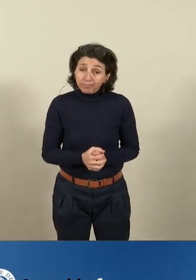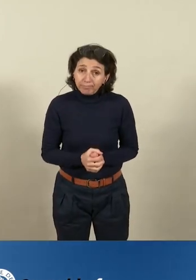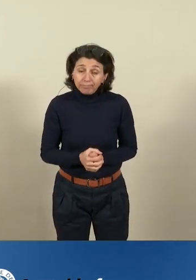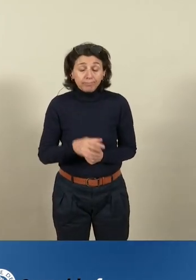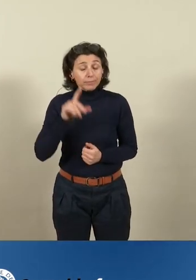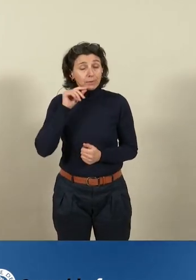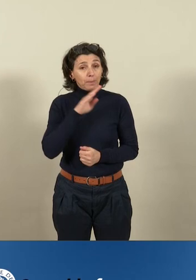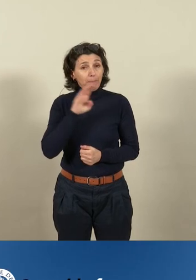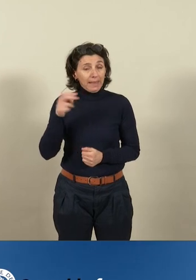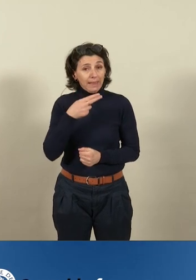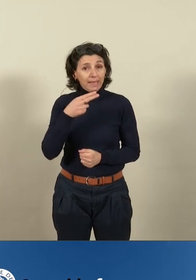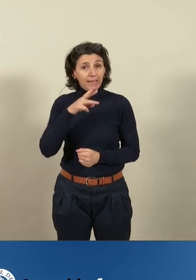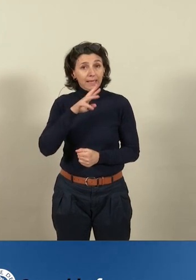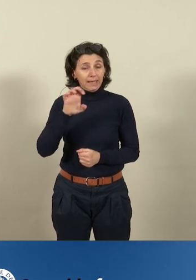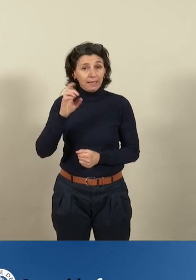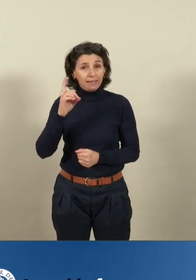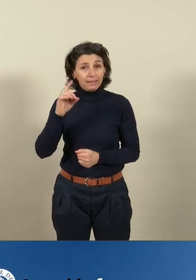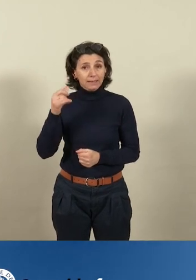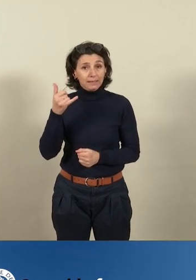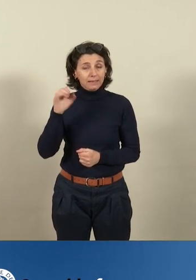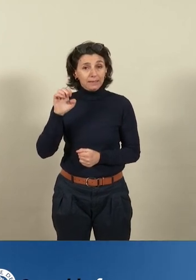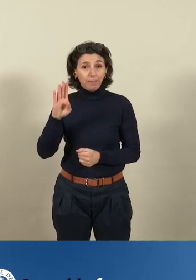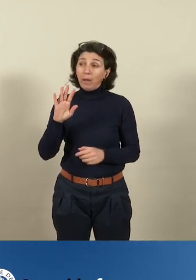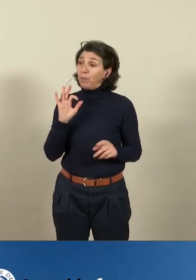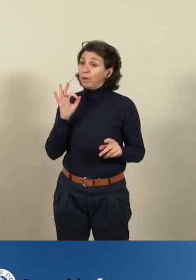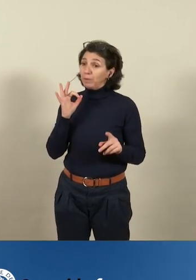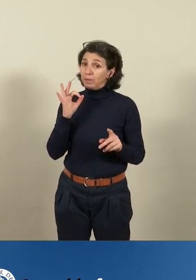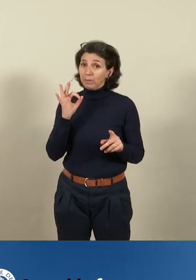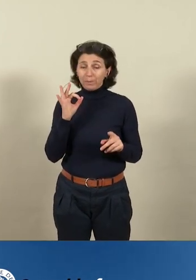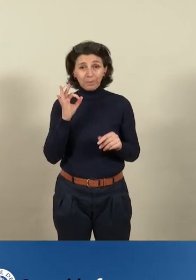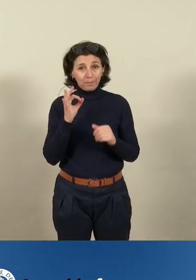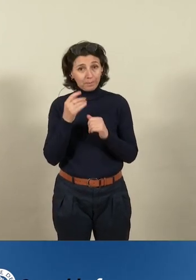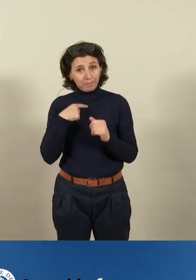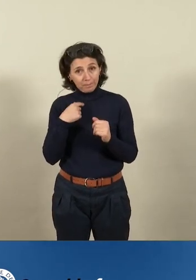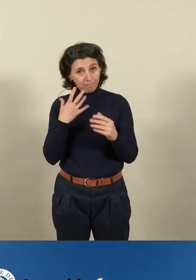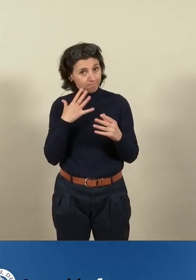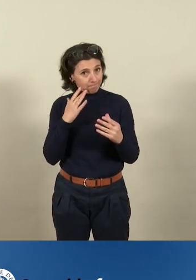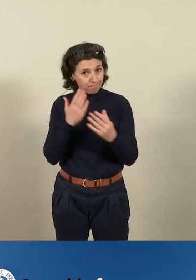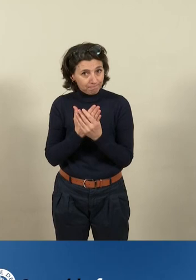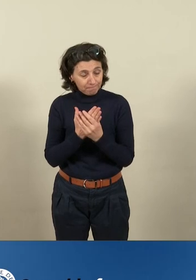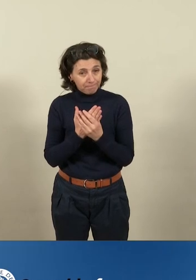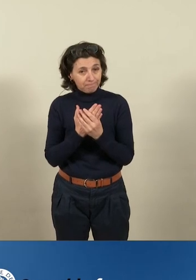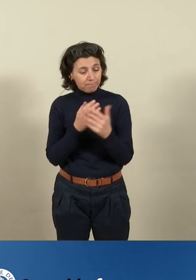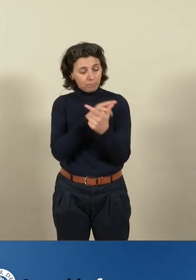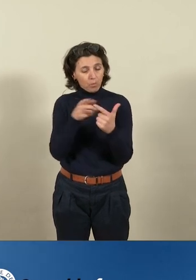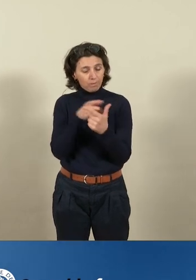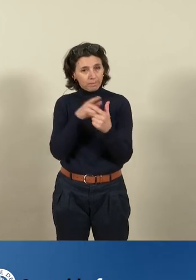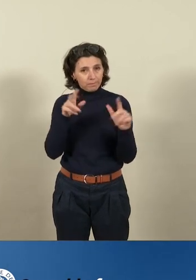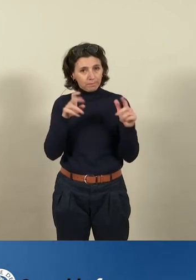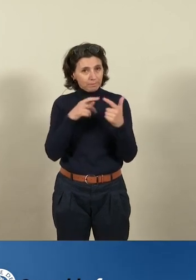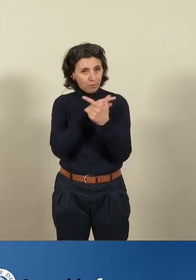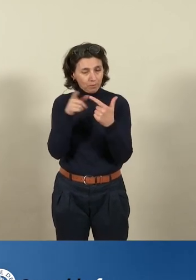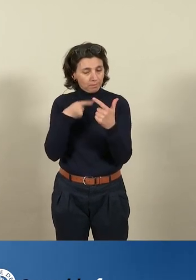benrejeb a demandé la parole oui oui oui oui oui je tenais à réagir par rapport à à deux deux expressions qui ont été